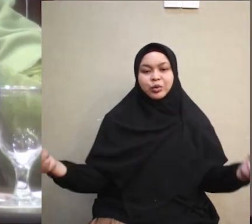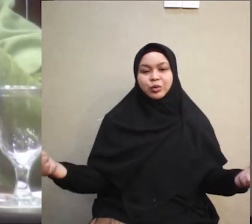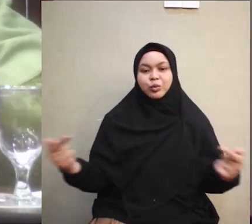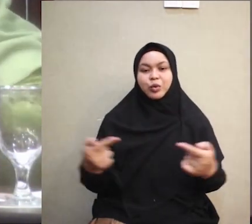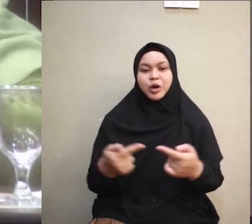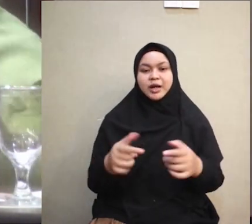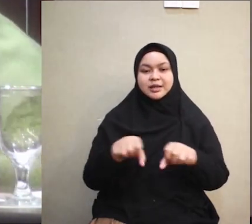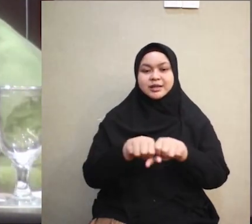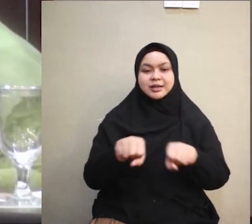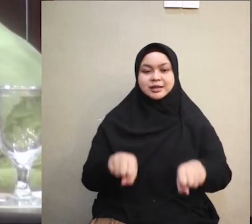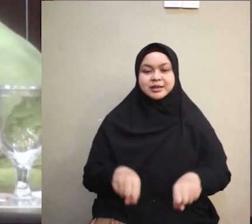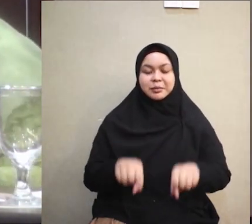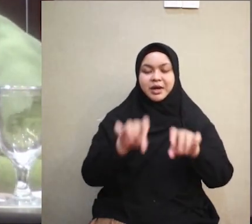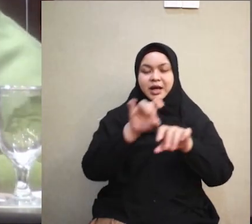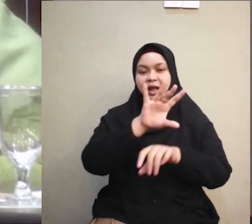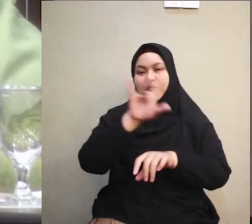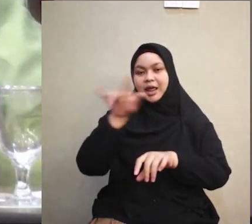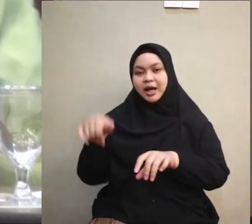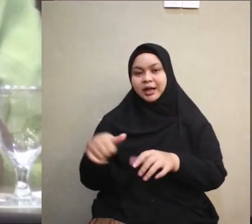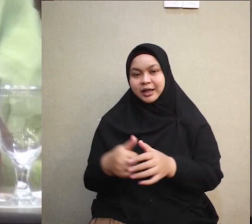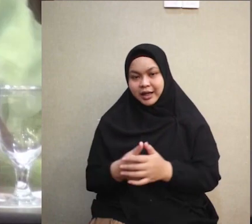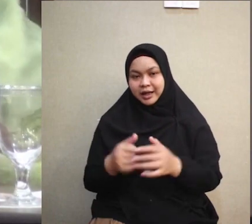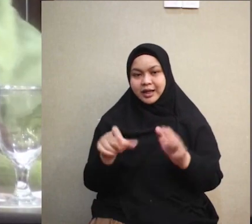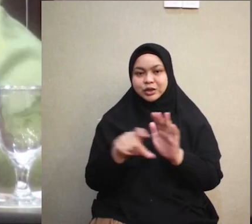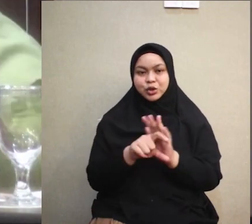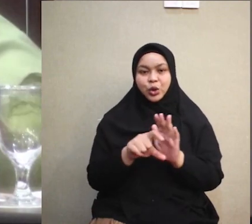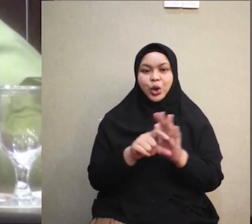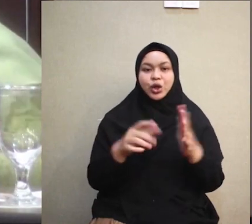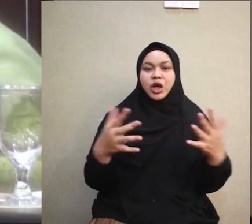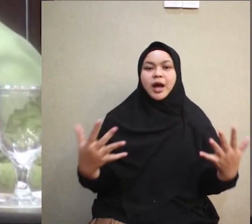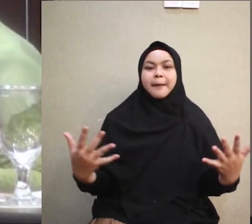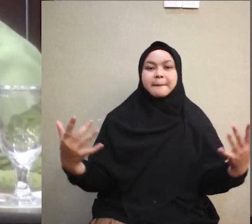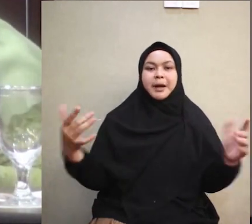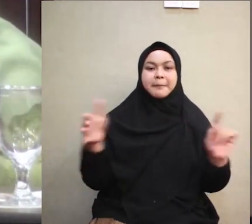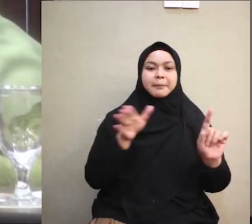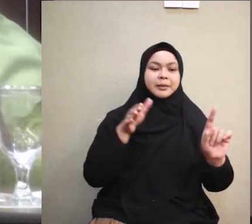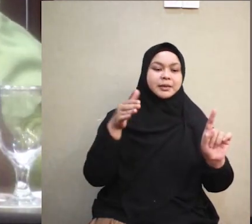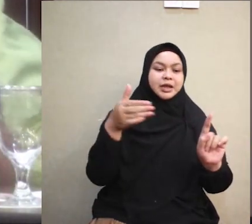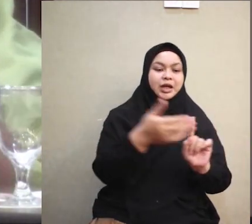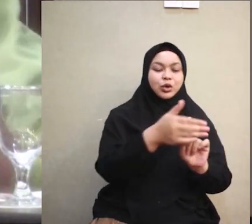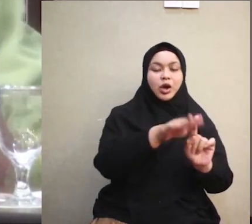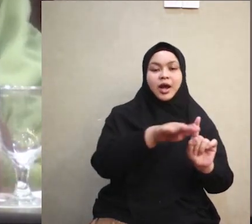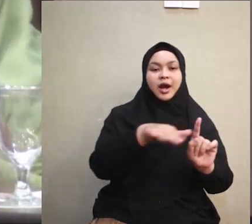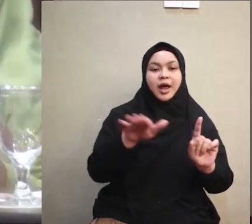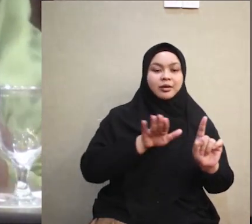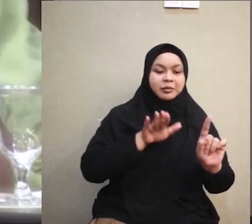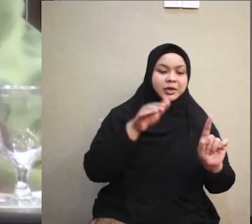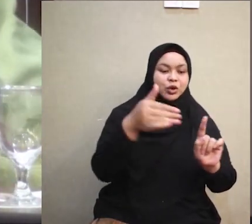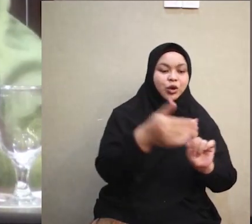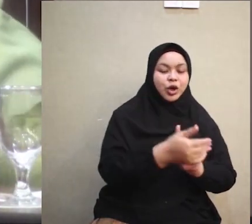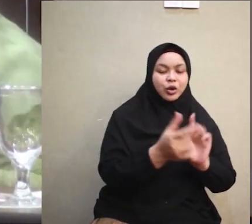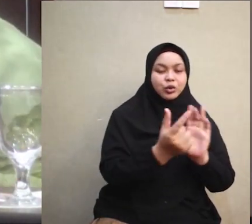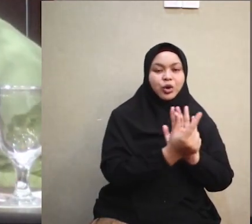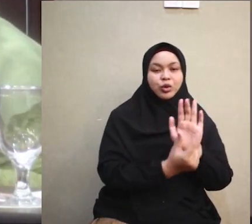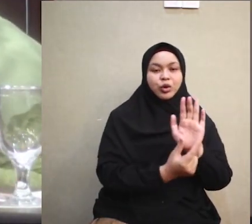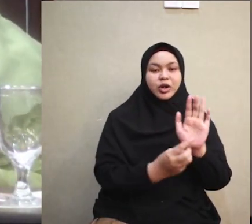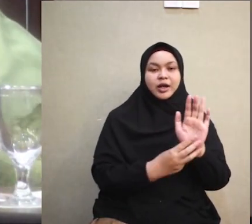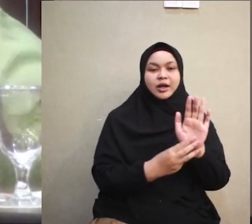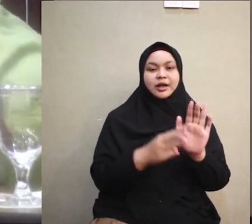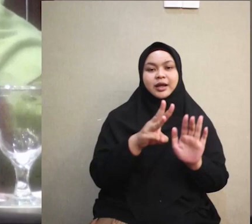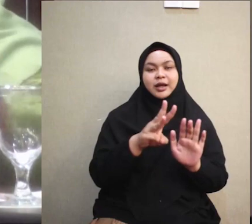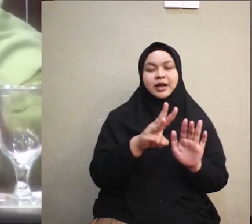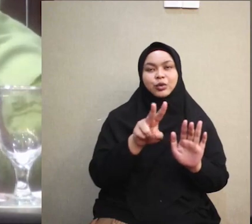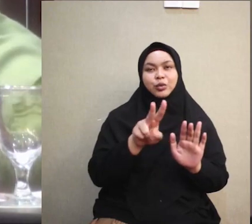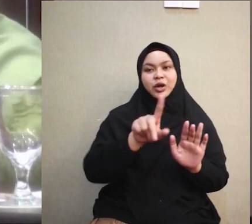dan lain sebagainya Contohnya kayak Perlindungan Anak undang-undang 32 yang sekarang ganti 35 itu kemudian